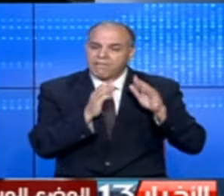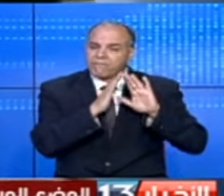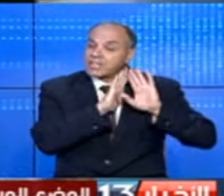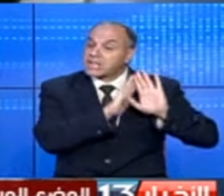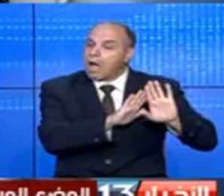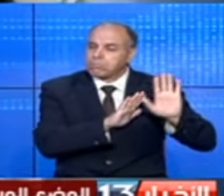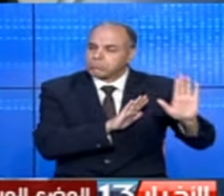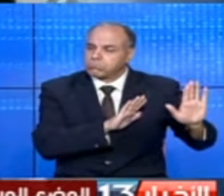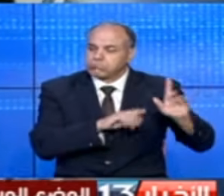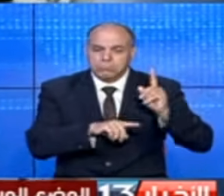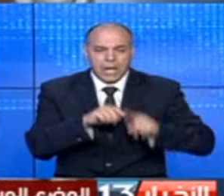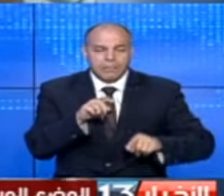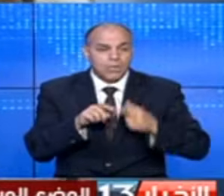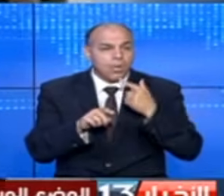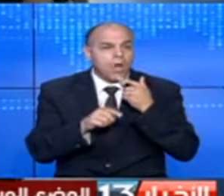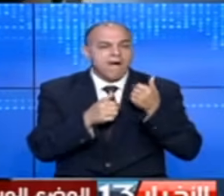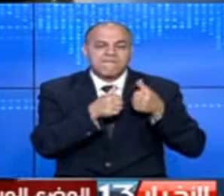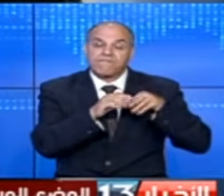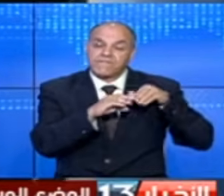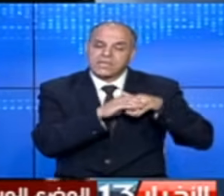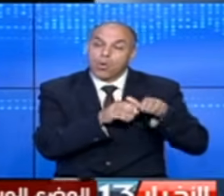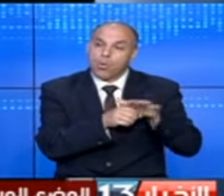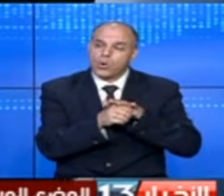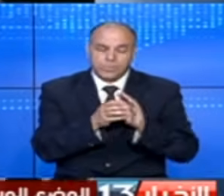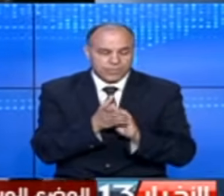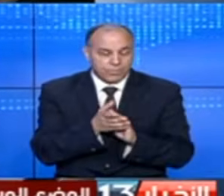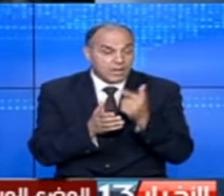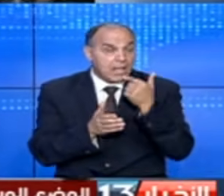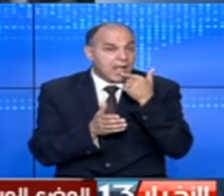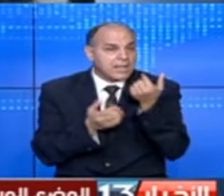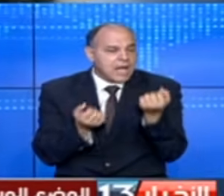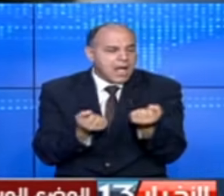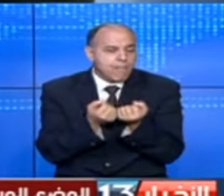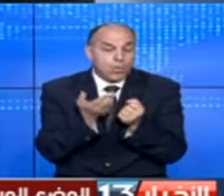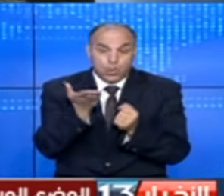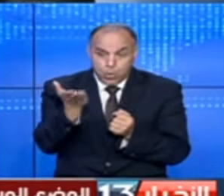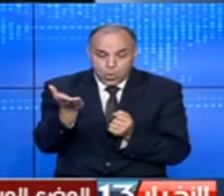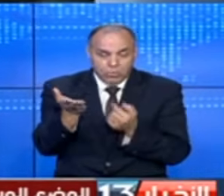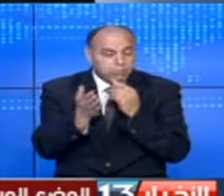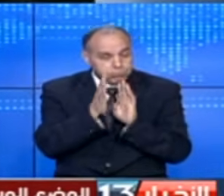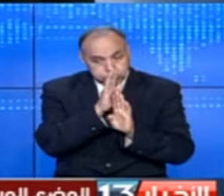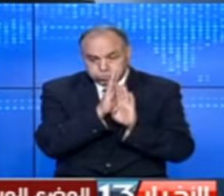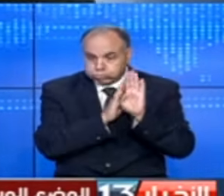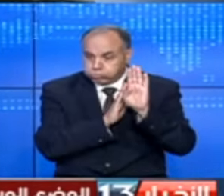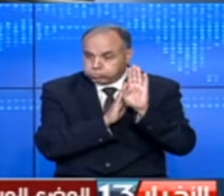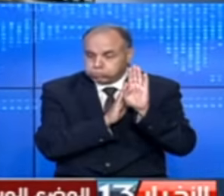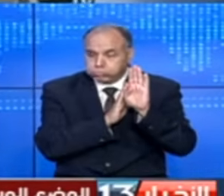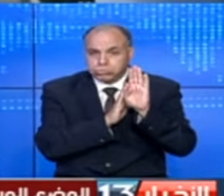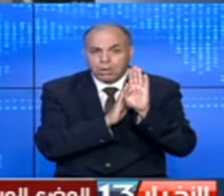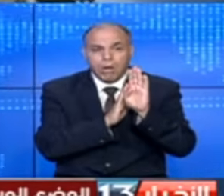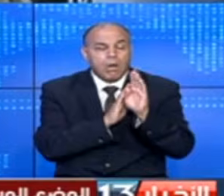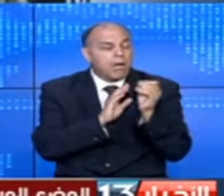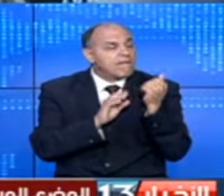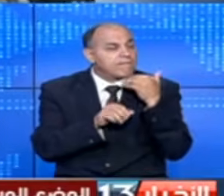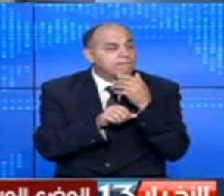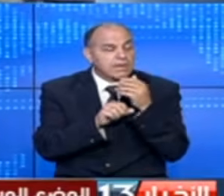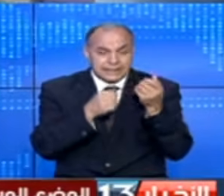بحظر الجولان والحجر الصحي الشامل، حملة تأتي في ظل ارتفاع نسبة الاختطار